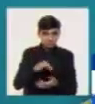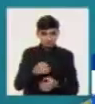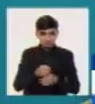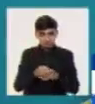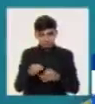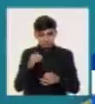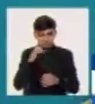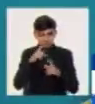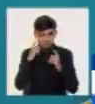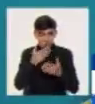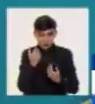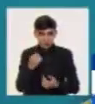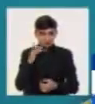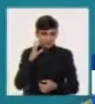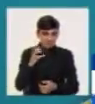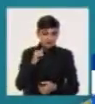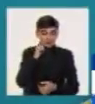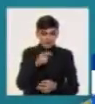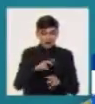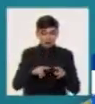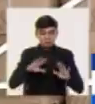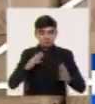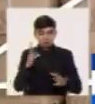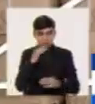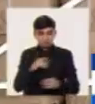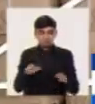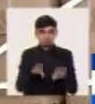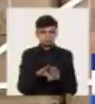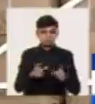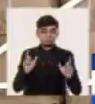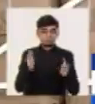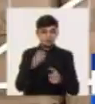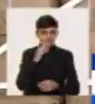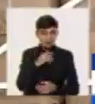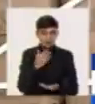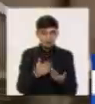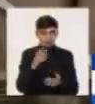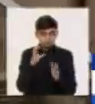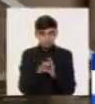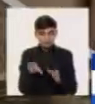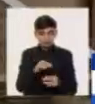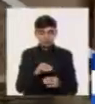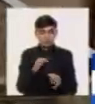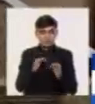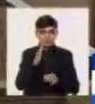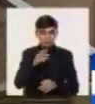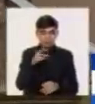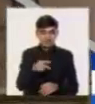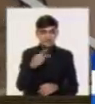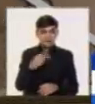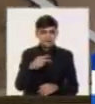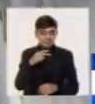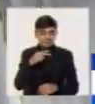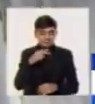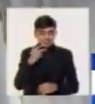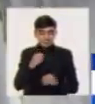әрине ертең амал жоқ, сонда жағдайға келуіміз мүмкін. Алматыға 2021 жылдың 31 қаңтарына дейін кемінде 40